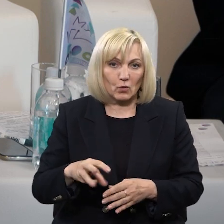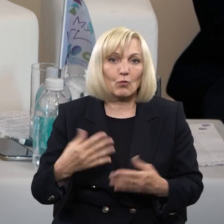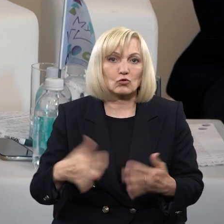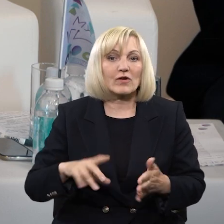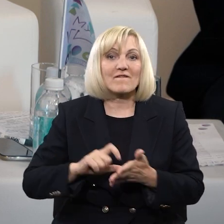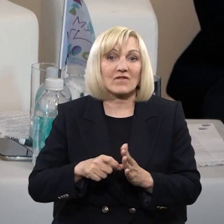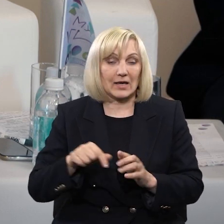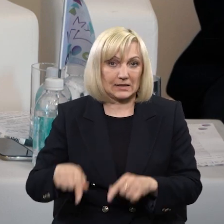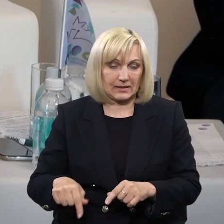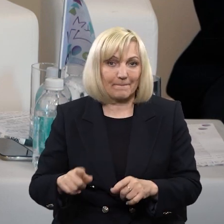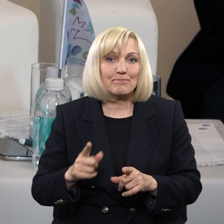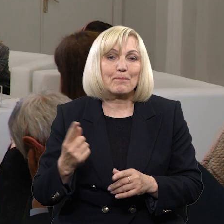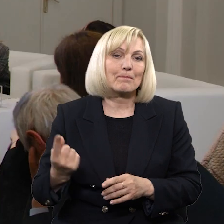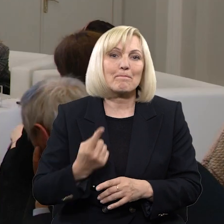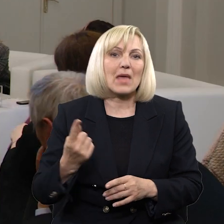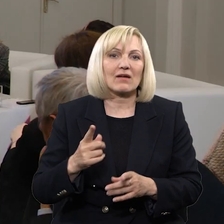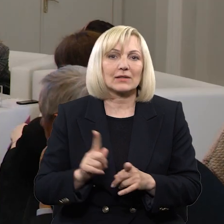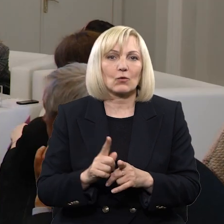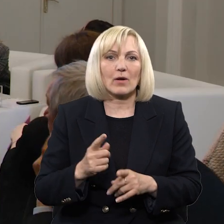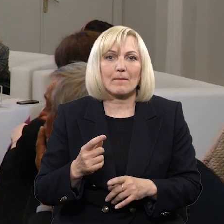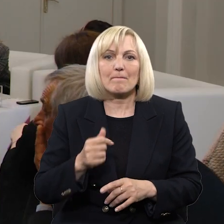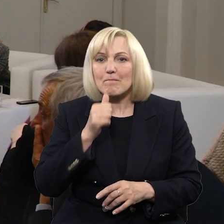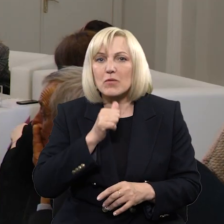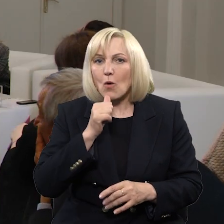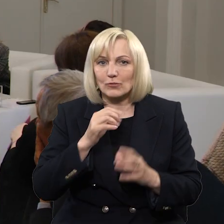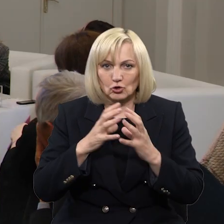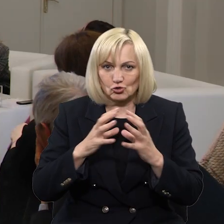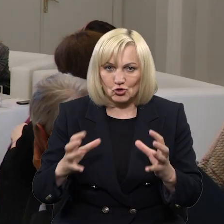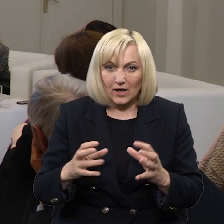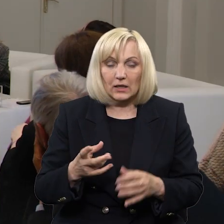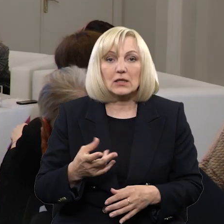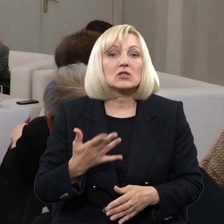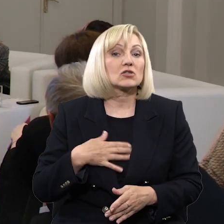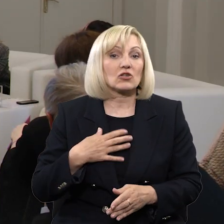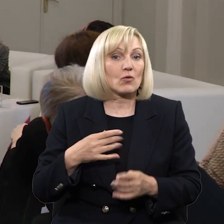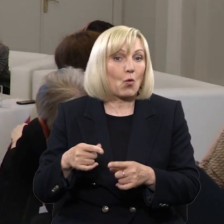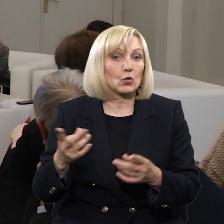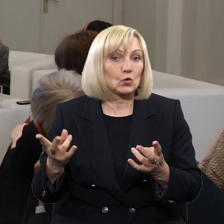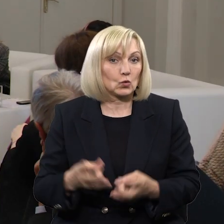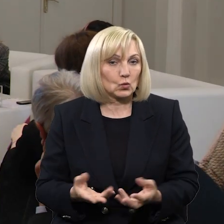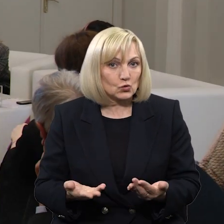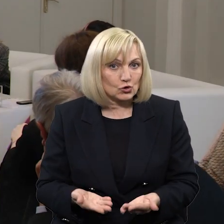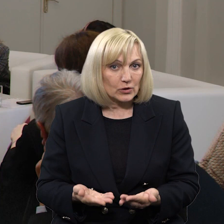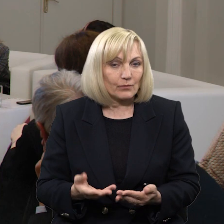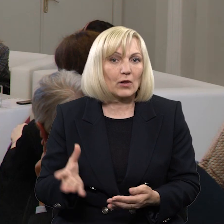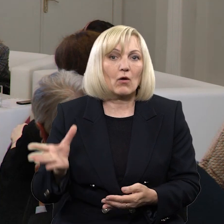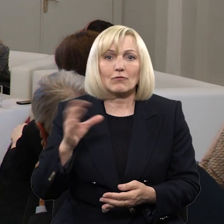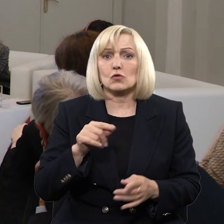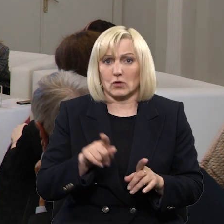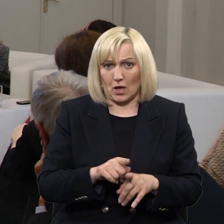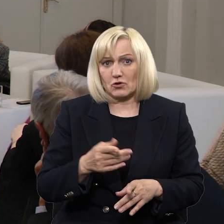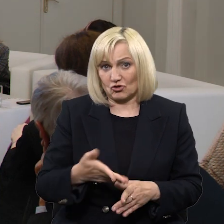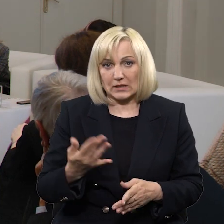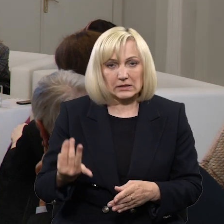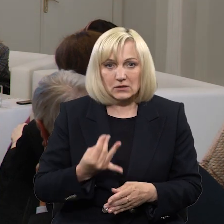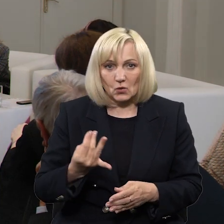раз в нашем мемориальной квартире первый такой для нас пробный шар Зачем он нам нужен все